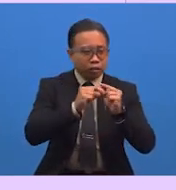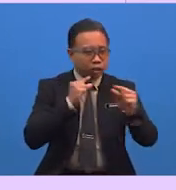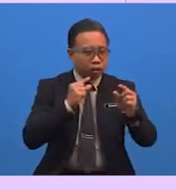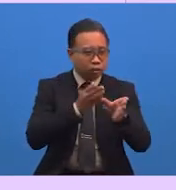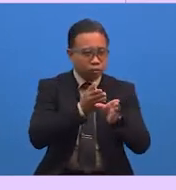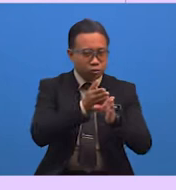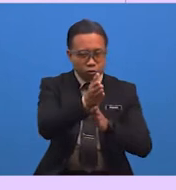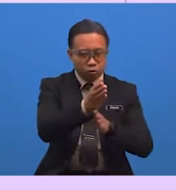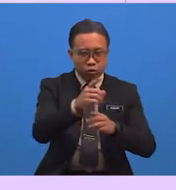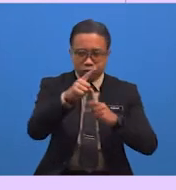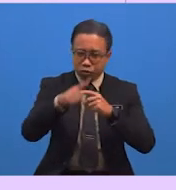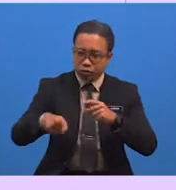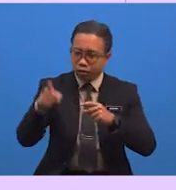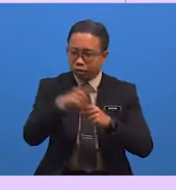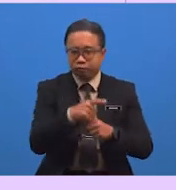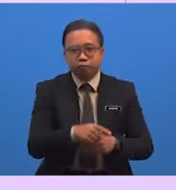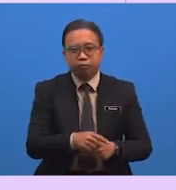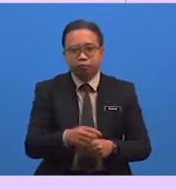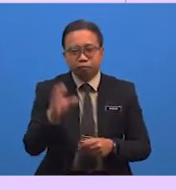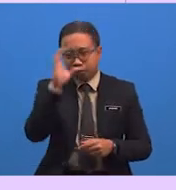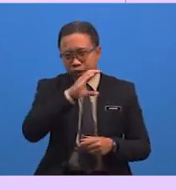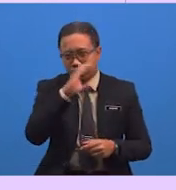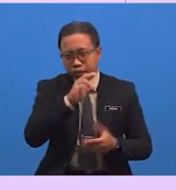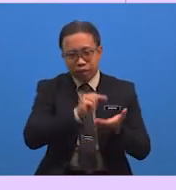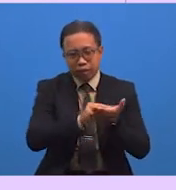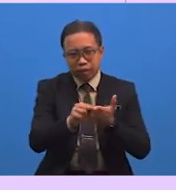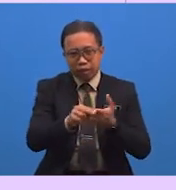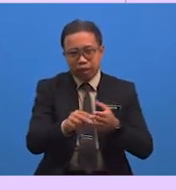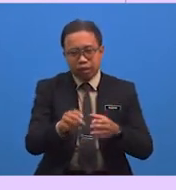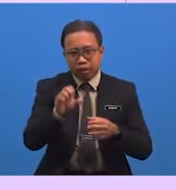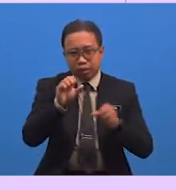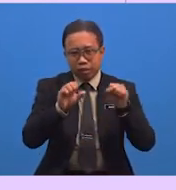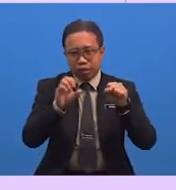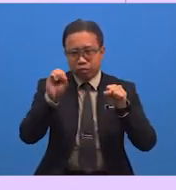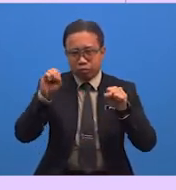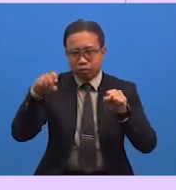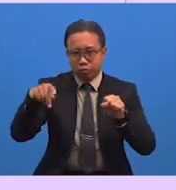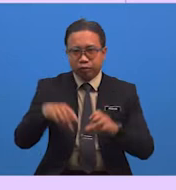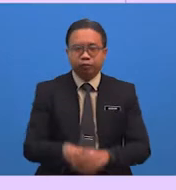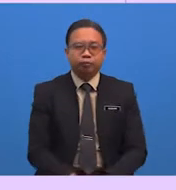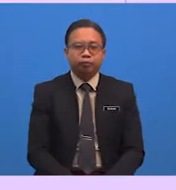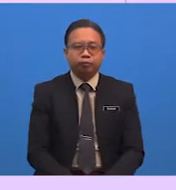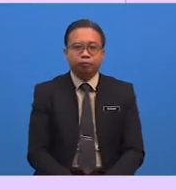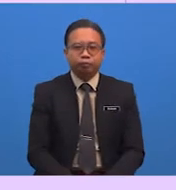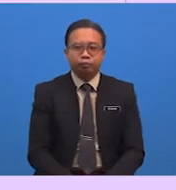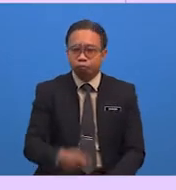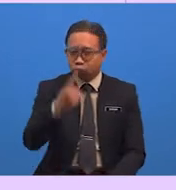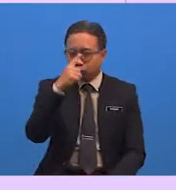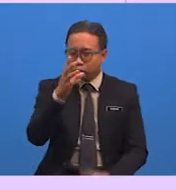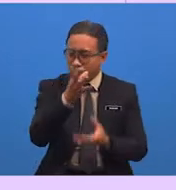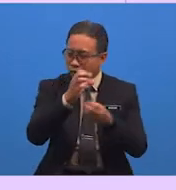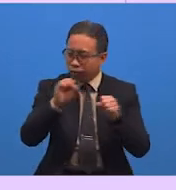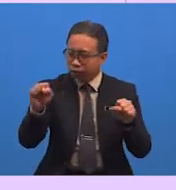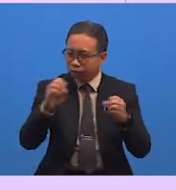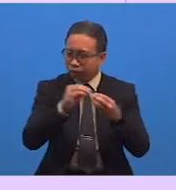lurus yang bersilang. Cari nilai bagi sudut SOT. Untuk